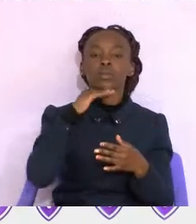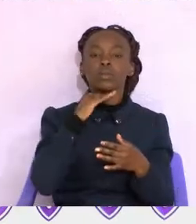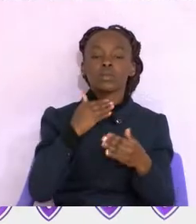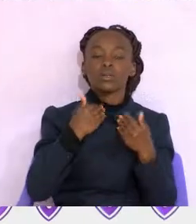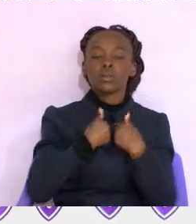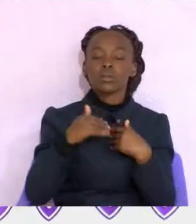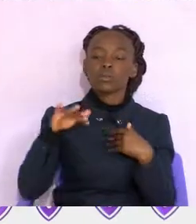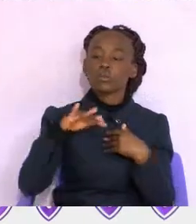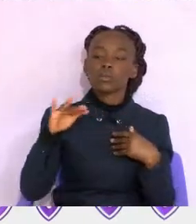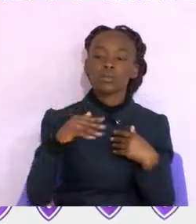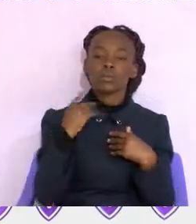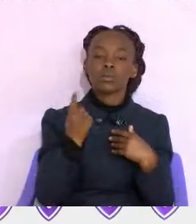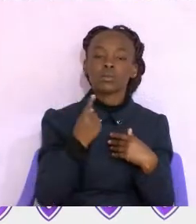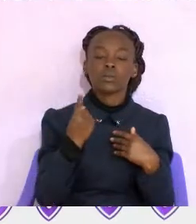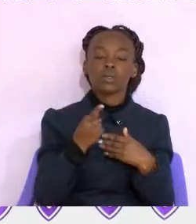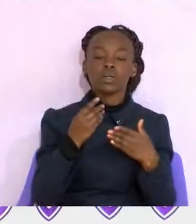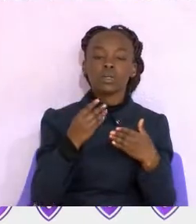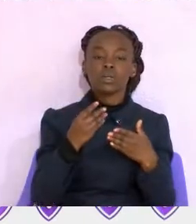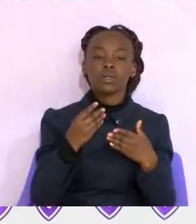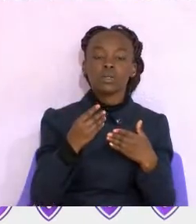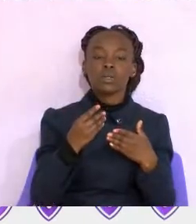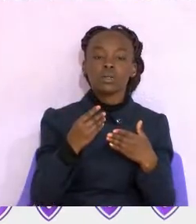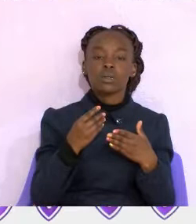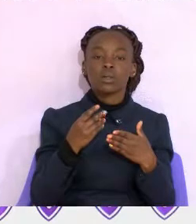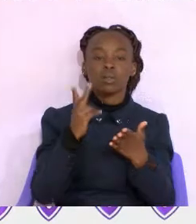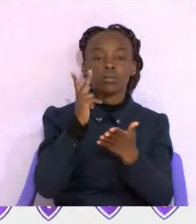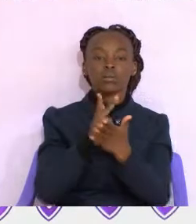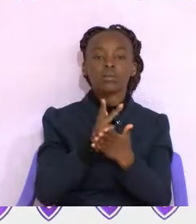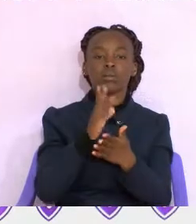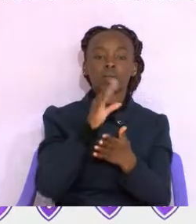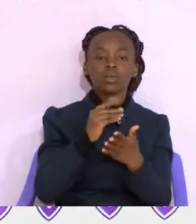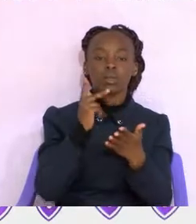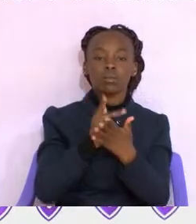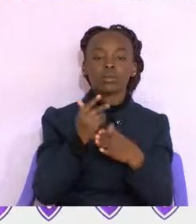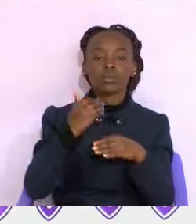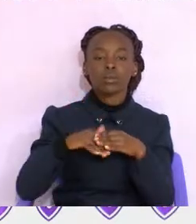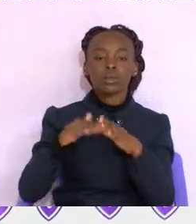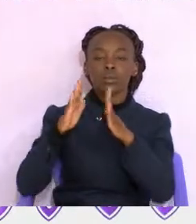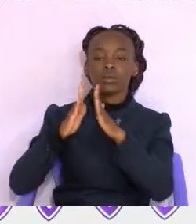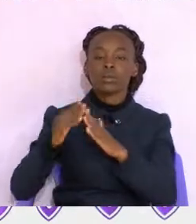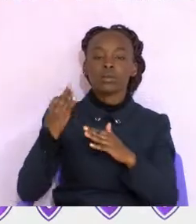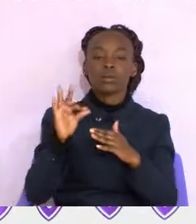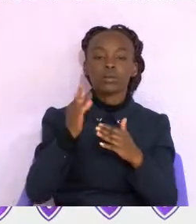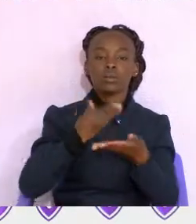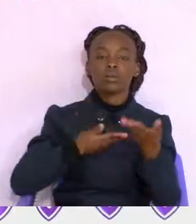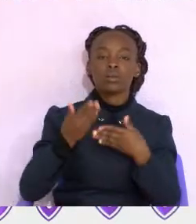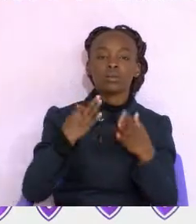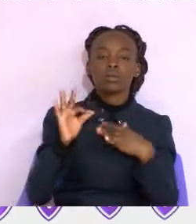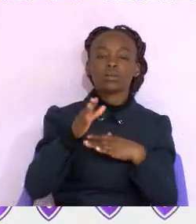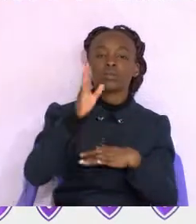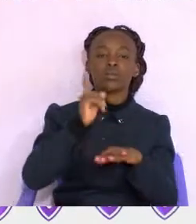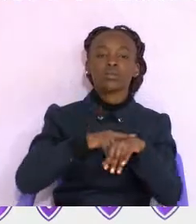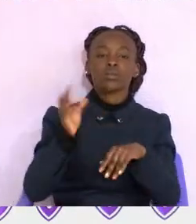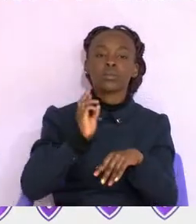mtoto. Akamweka kwa ile chumba ya mtumishi wa Mungu. Wapendwa, Mungu atusaidie sana. Hata wakati tunabarikiwa